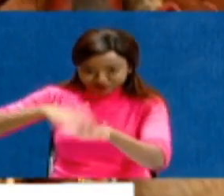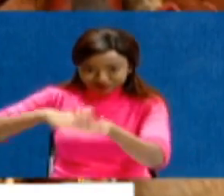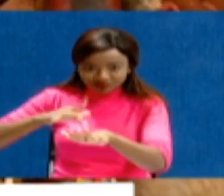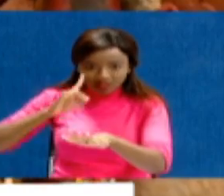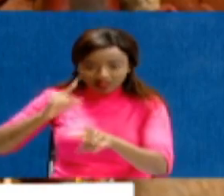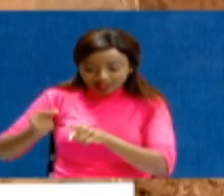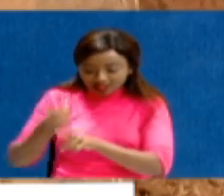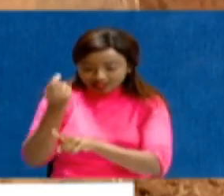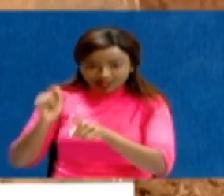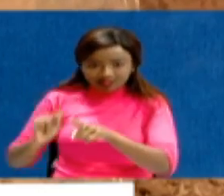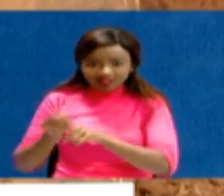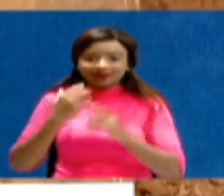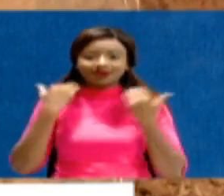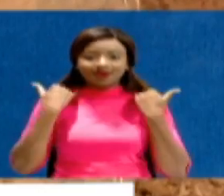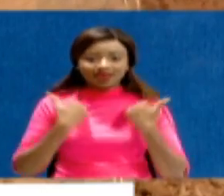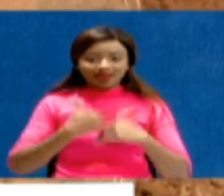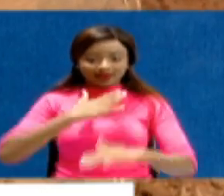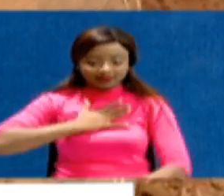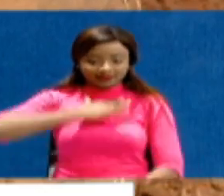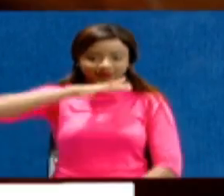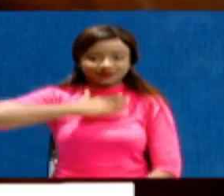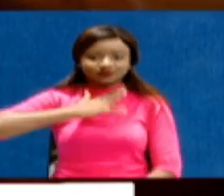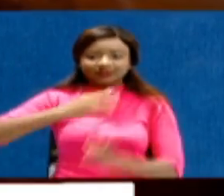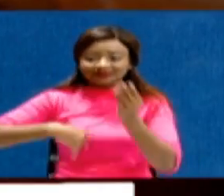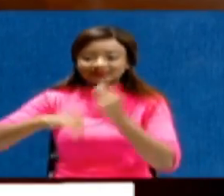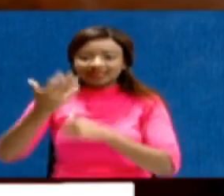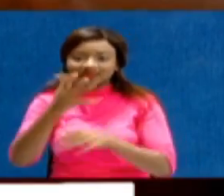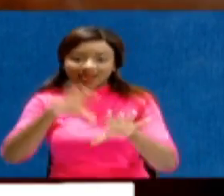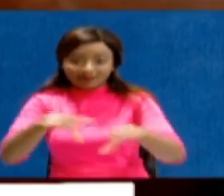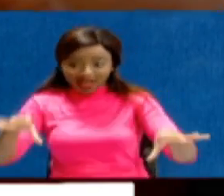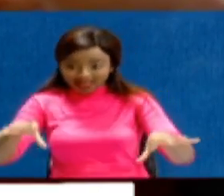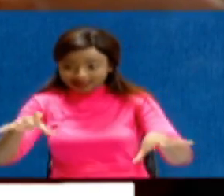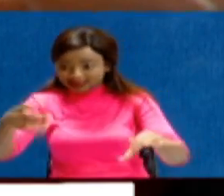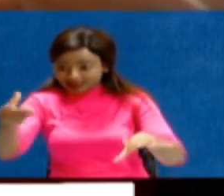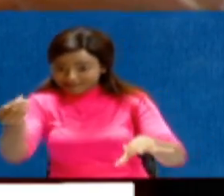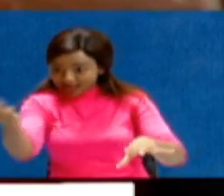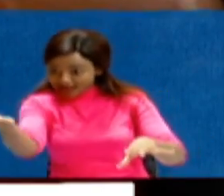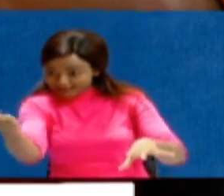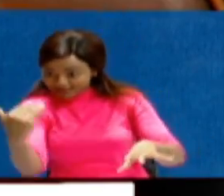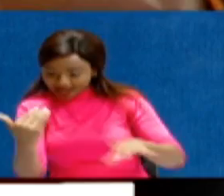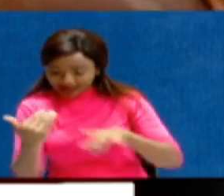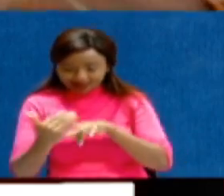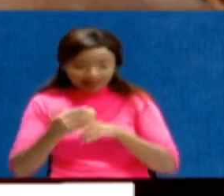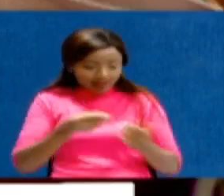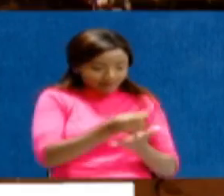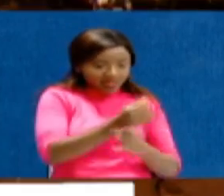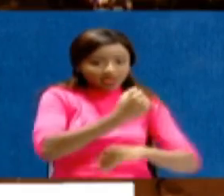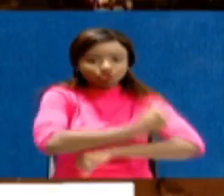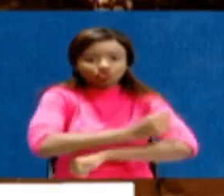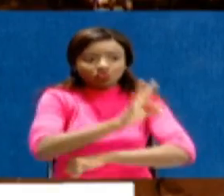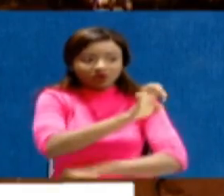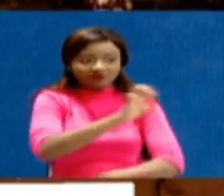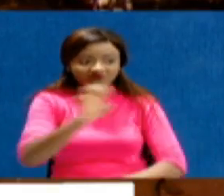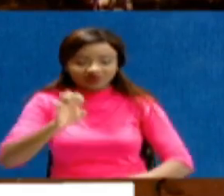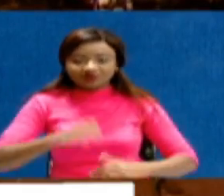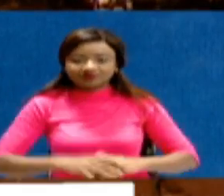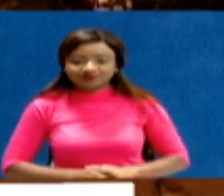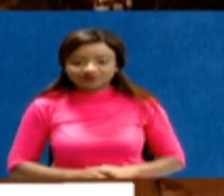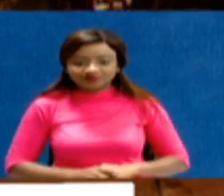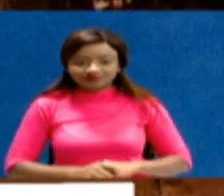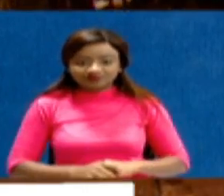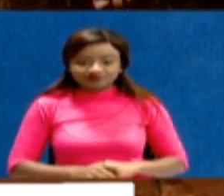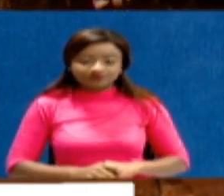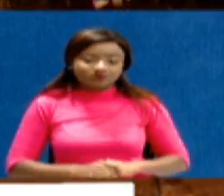huuzwa sokoni. Baadhi ya fedha zinazopatikana zikiwa akiba itakayolipia karo yake na kumsaidia chuoni atakapojiunga